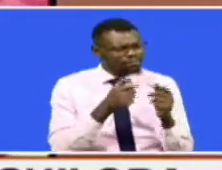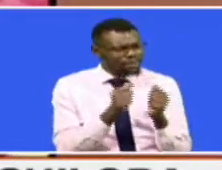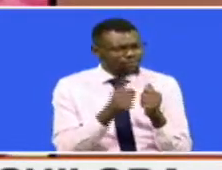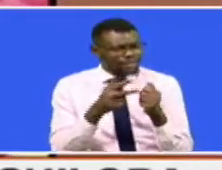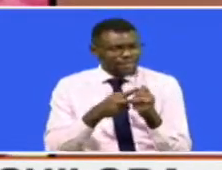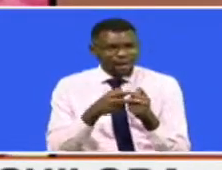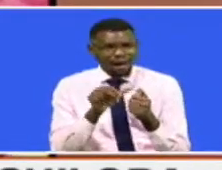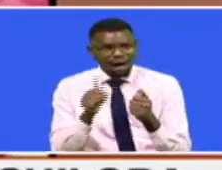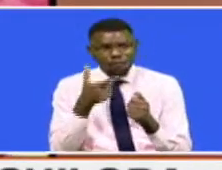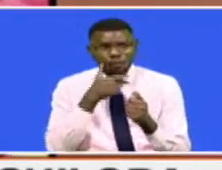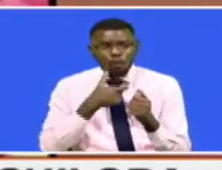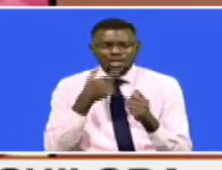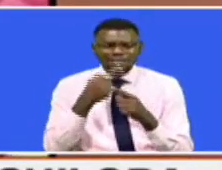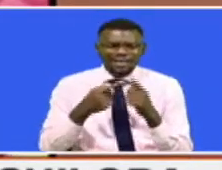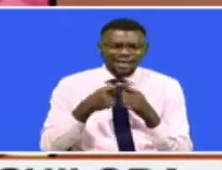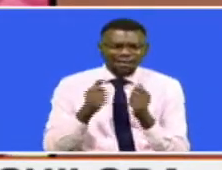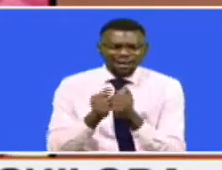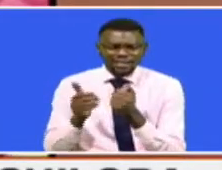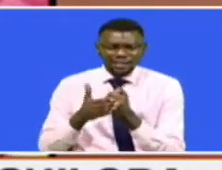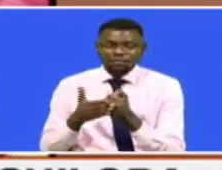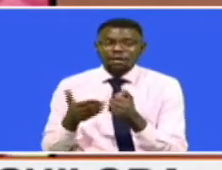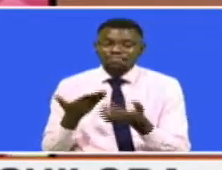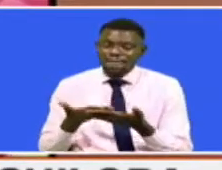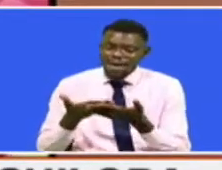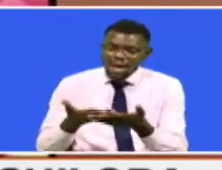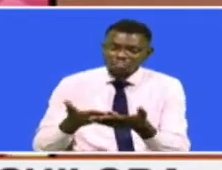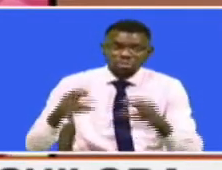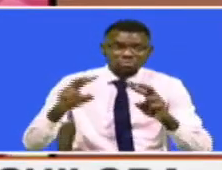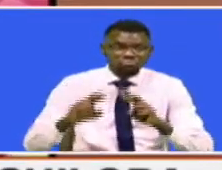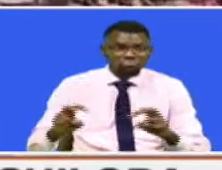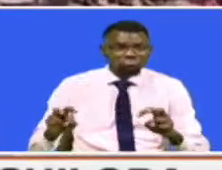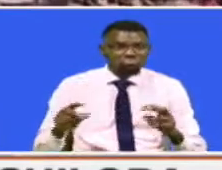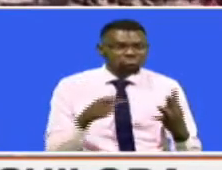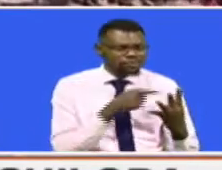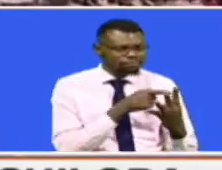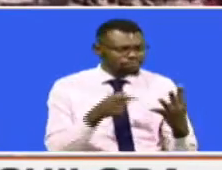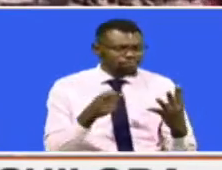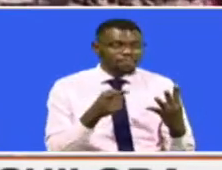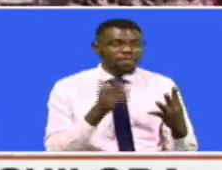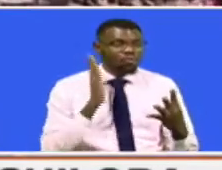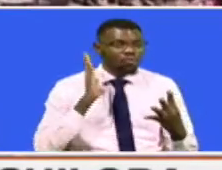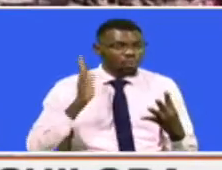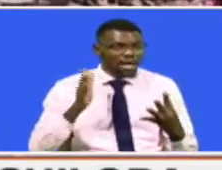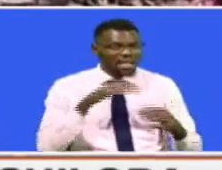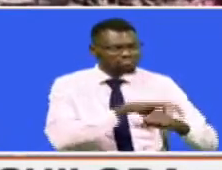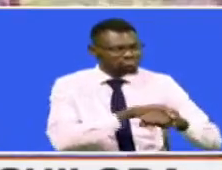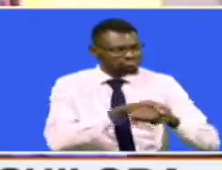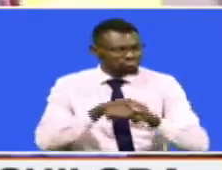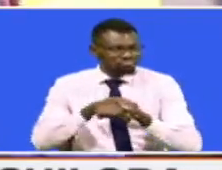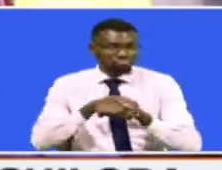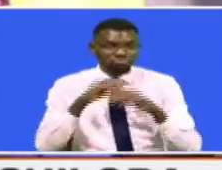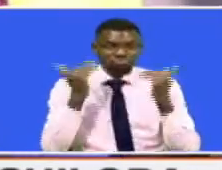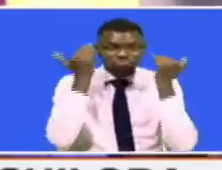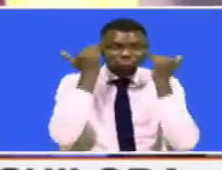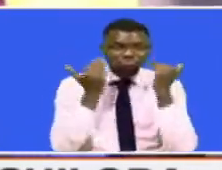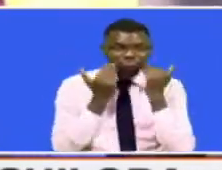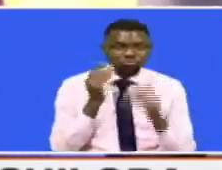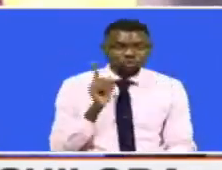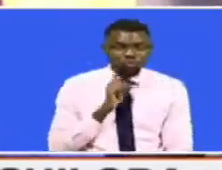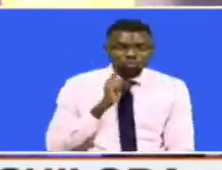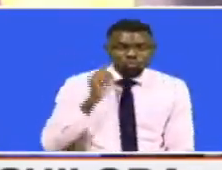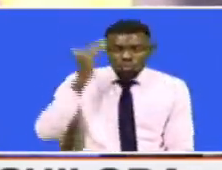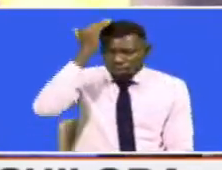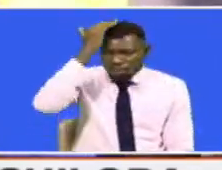wanasaidia maafisa wa polisi katika uchunguzi. Wanne hao sasa watafikishwa mahakamani kesho Jumatatu huku